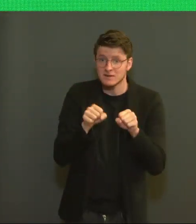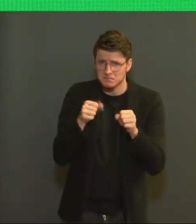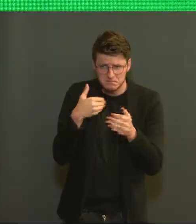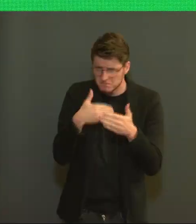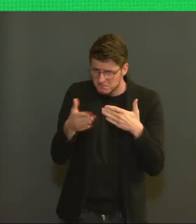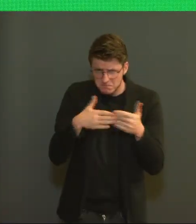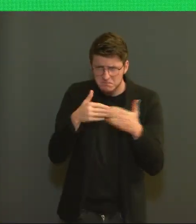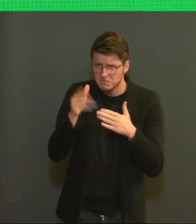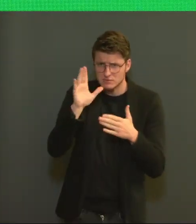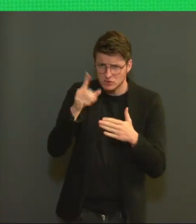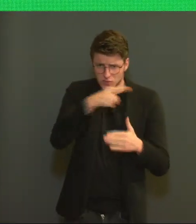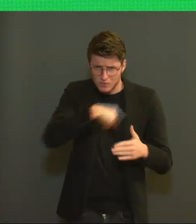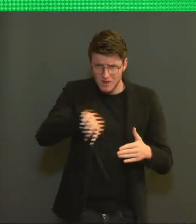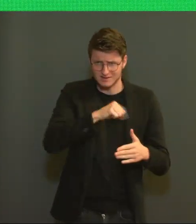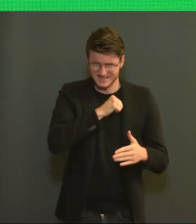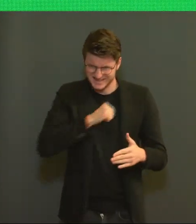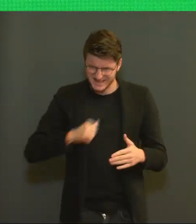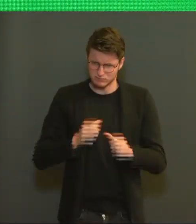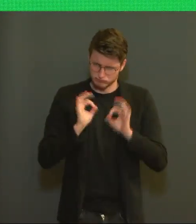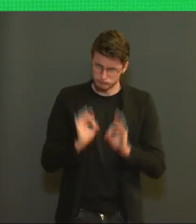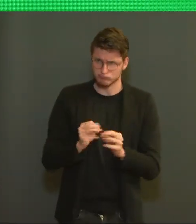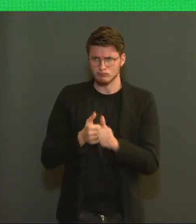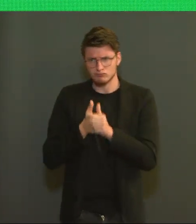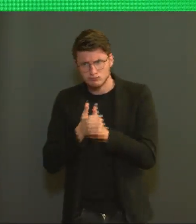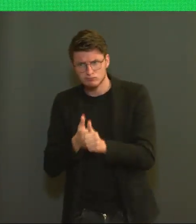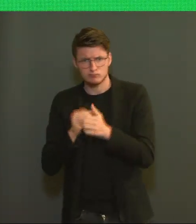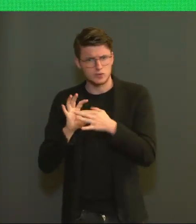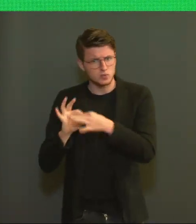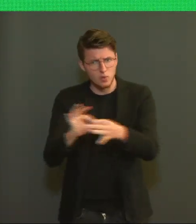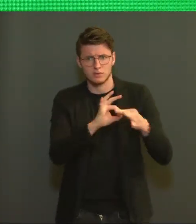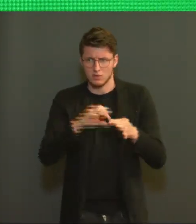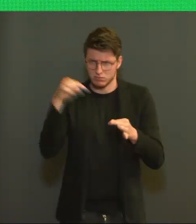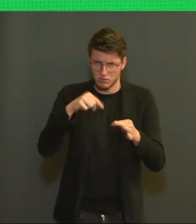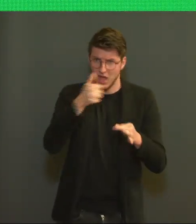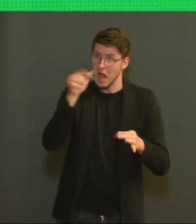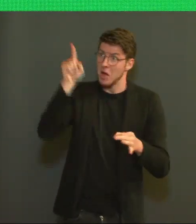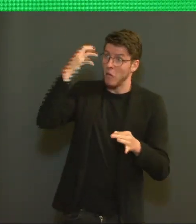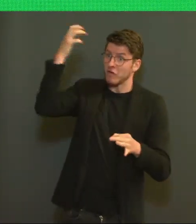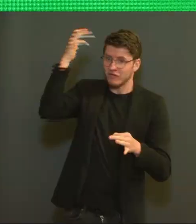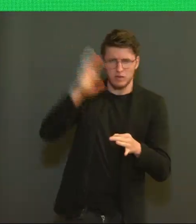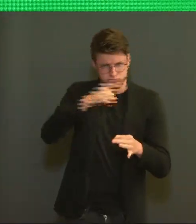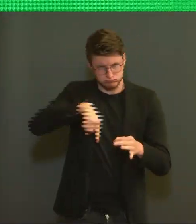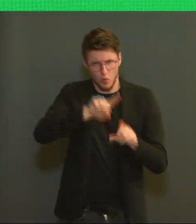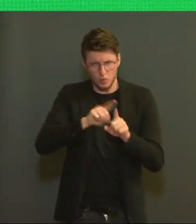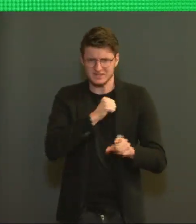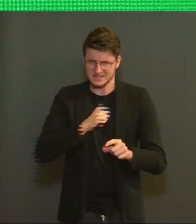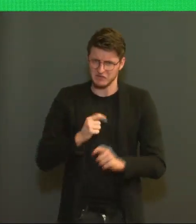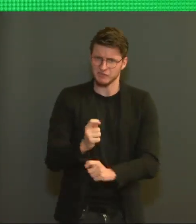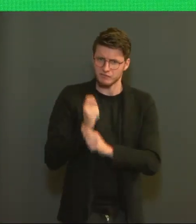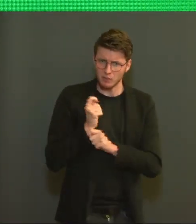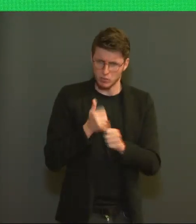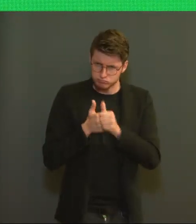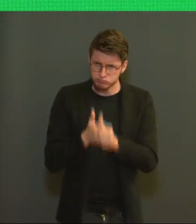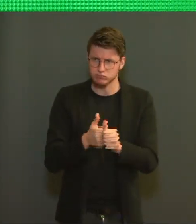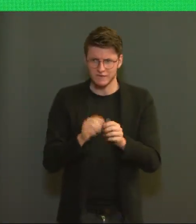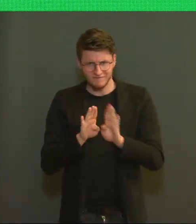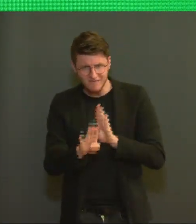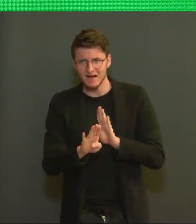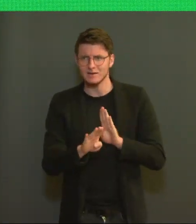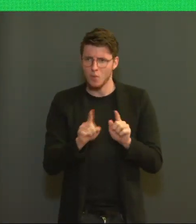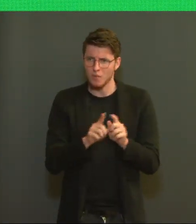solidaire manier opvolgen. 8. Ieder individu is verantwoordelijk voor zijn, haar veiligheid en deze van de anderen. 9.